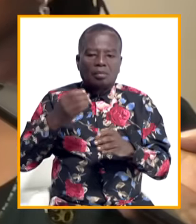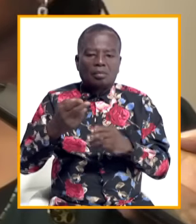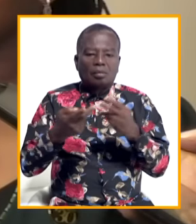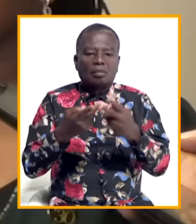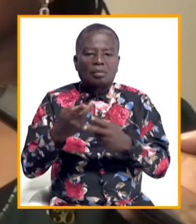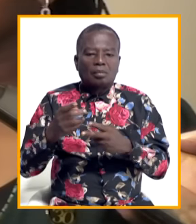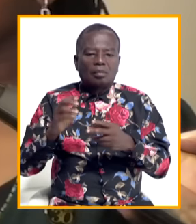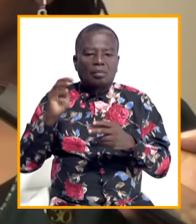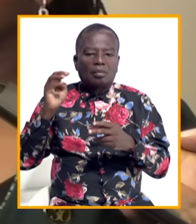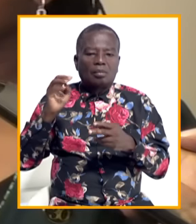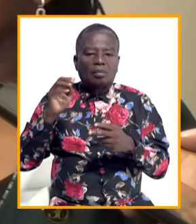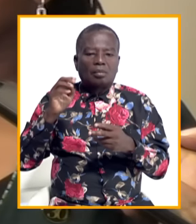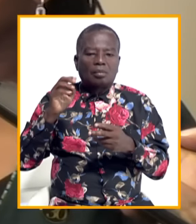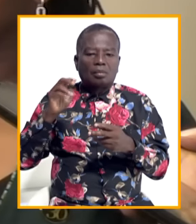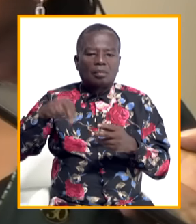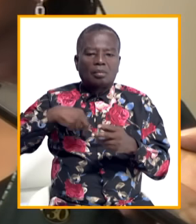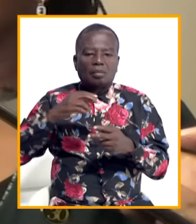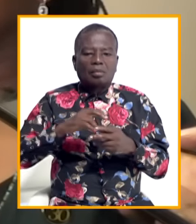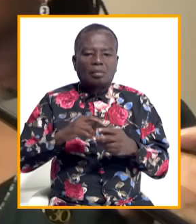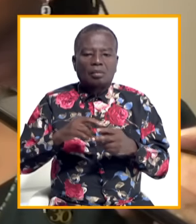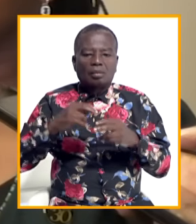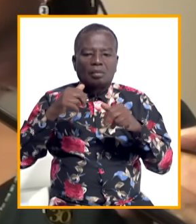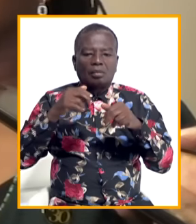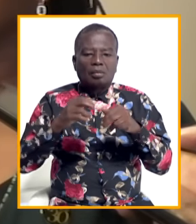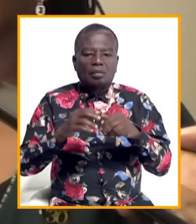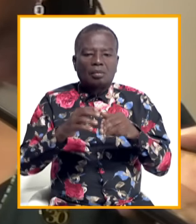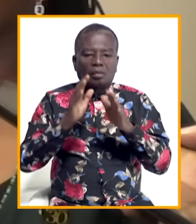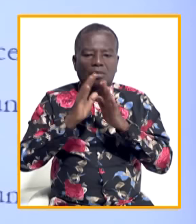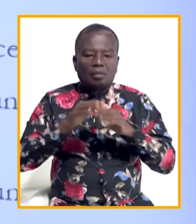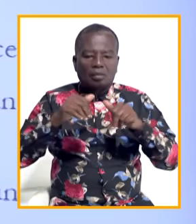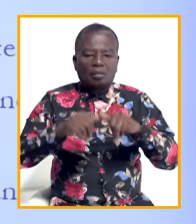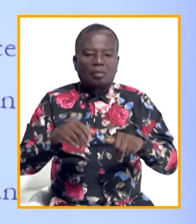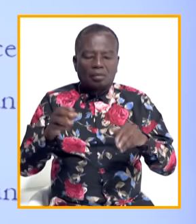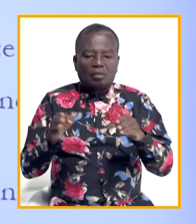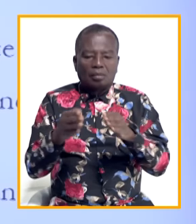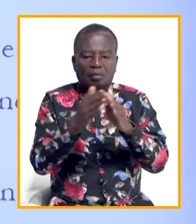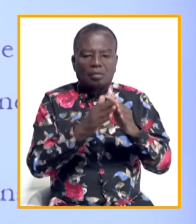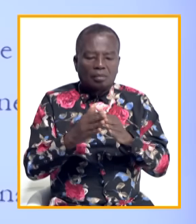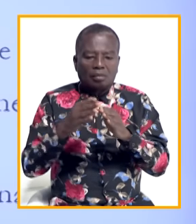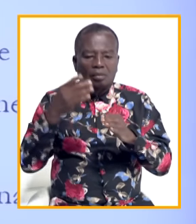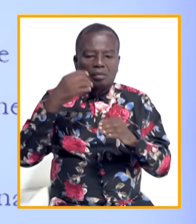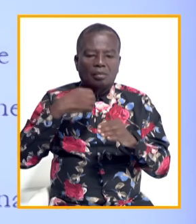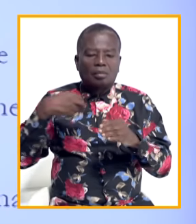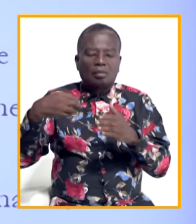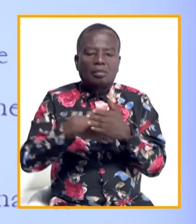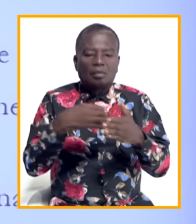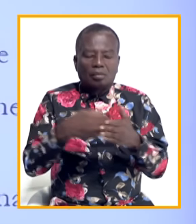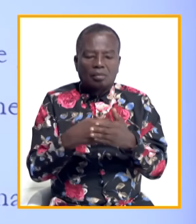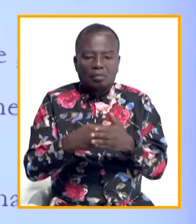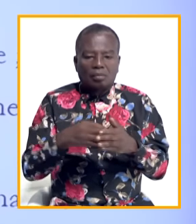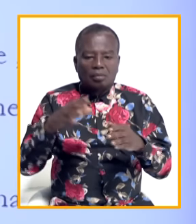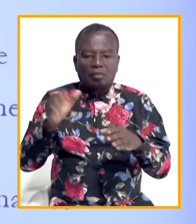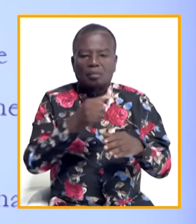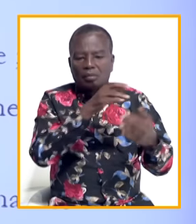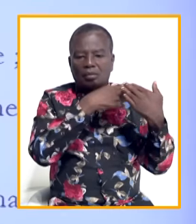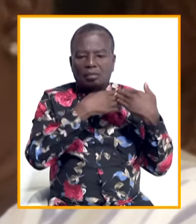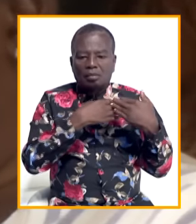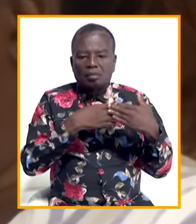nous avons convenu donc rester en relation pour poursuivre ces échanges. De nouvelles orientations concernant la prise en charge